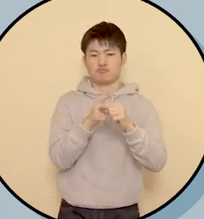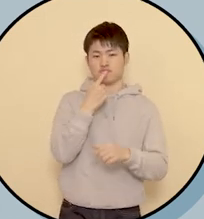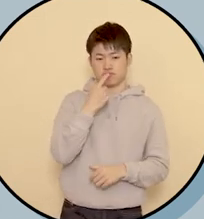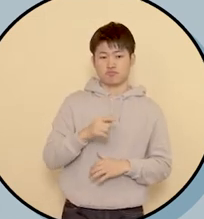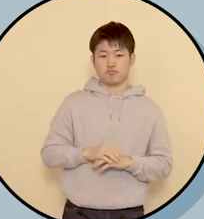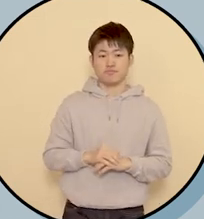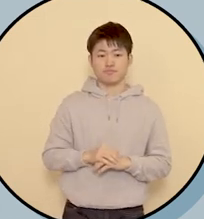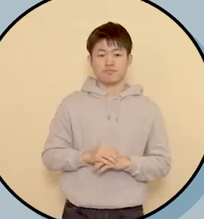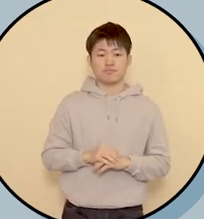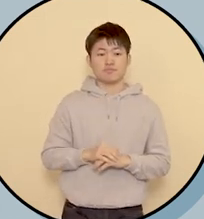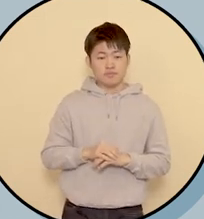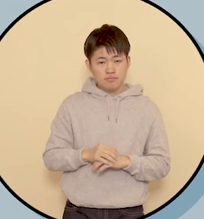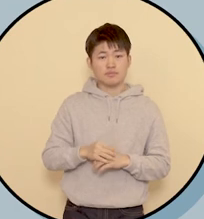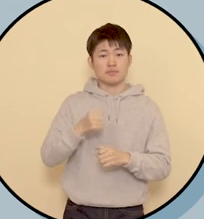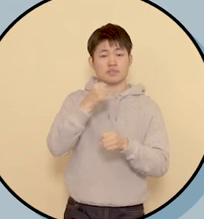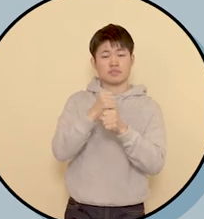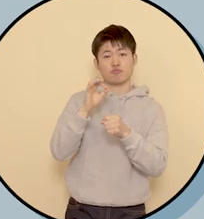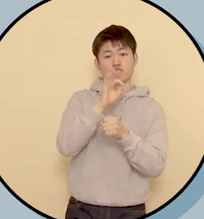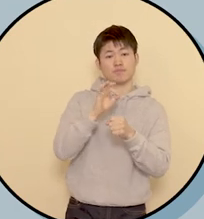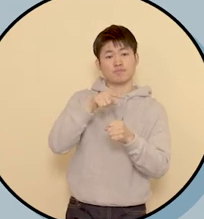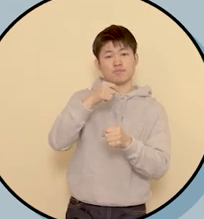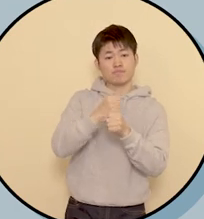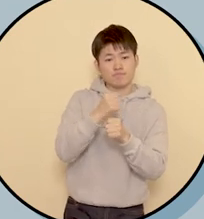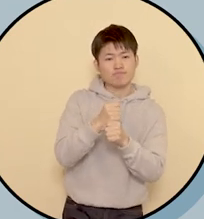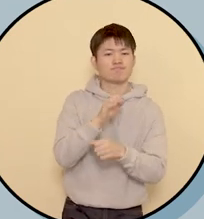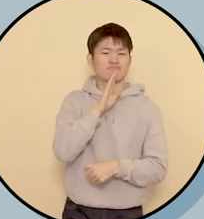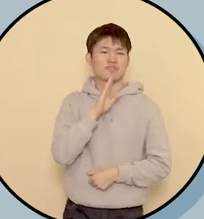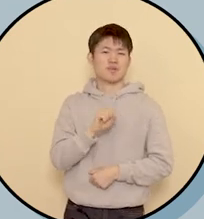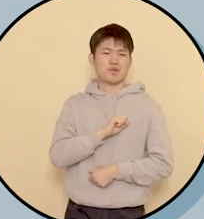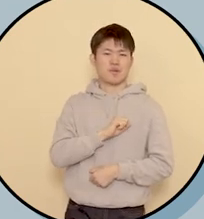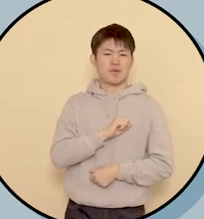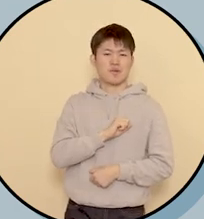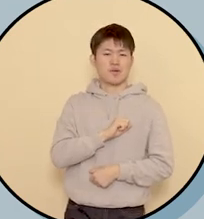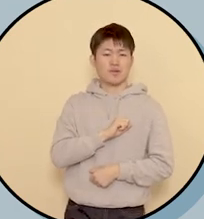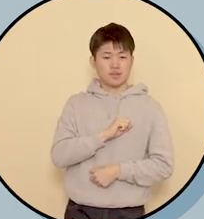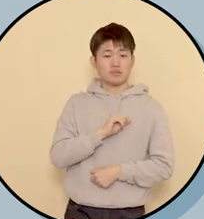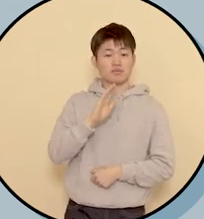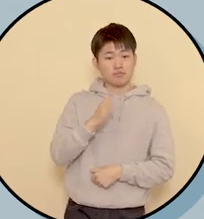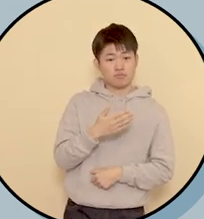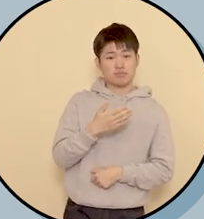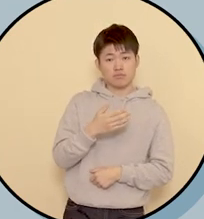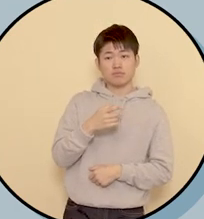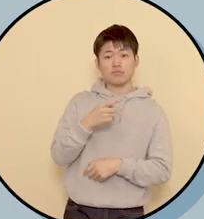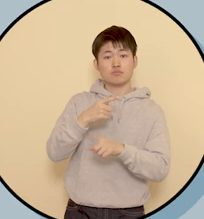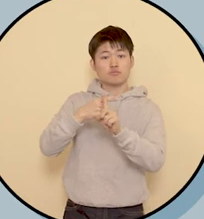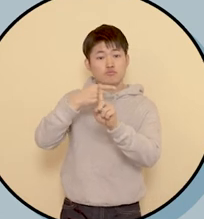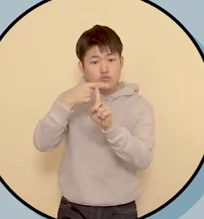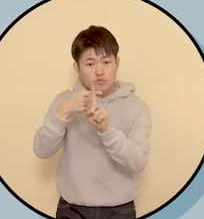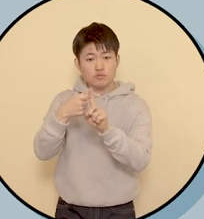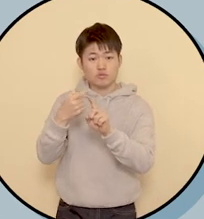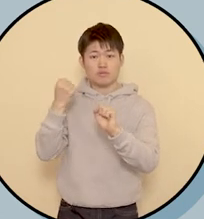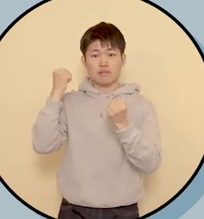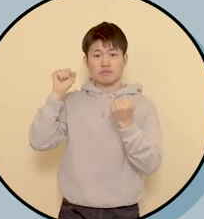いいかなと思ってやっている。どちらかというと作品作りはもちろん面白いなと思うんだけど、一方でつなが